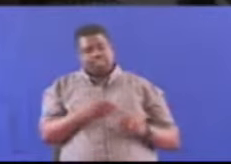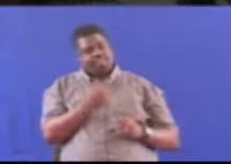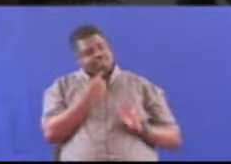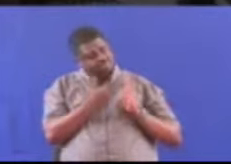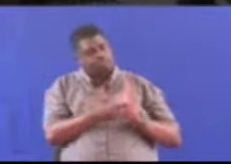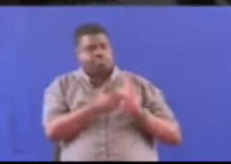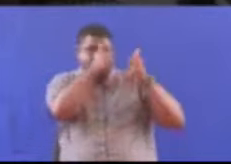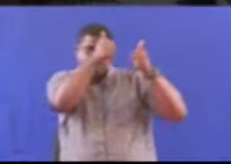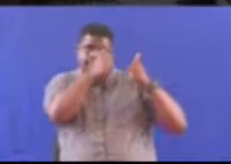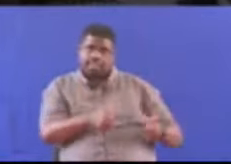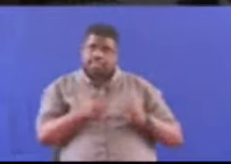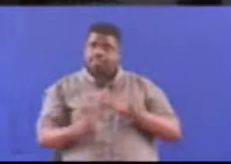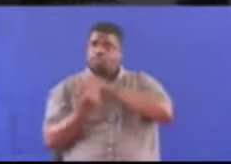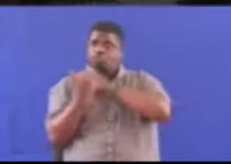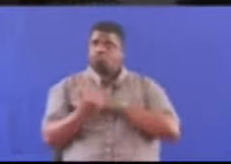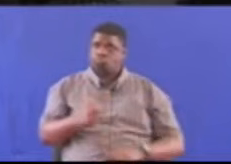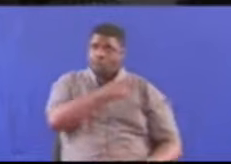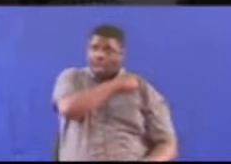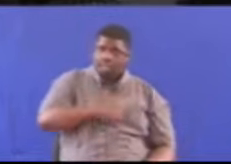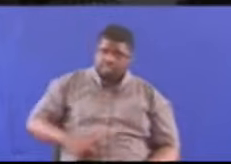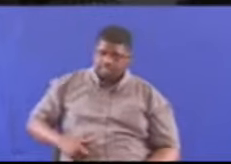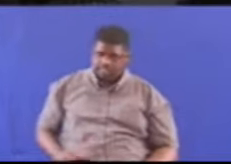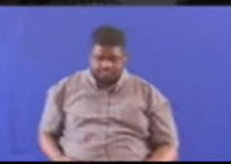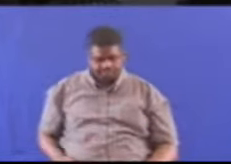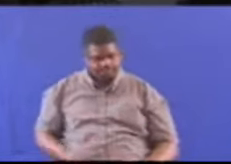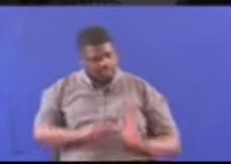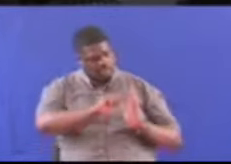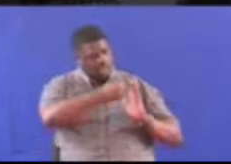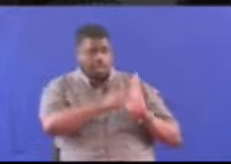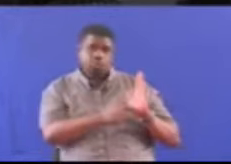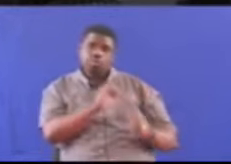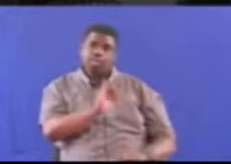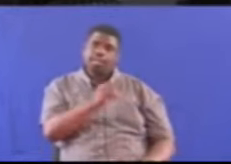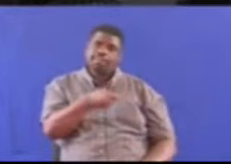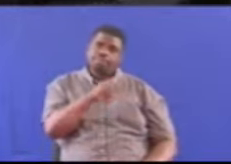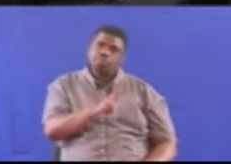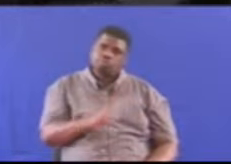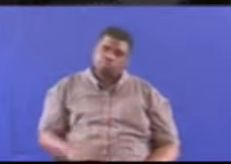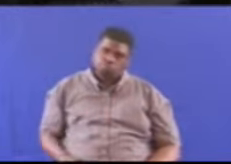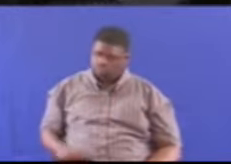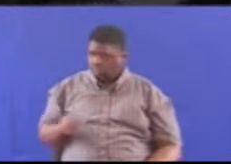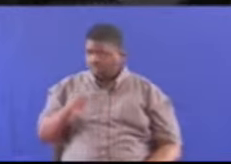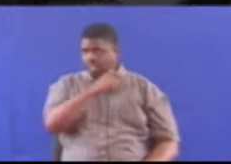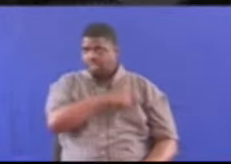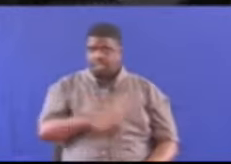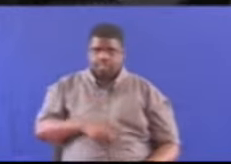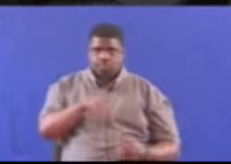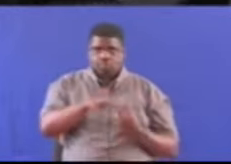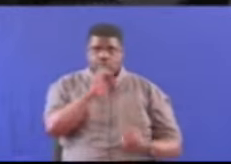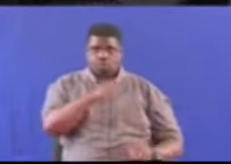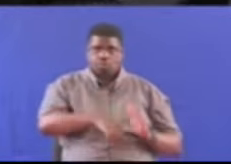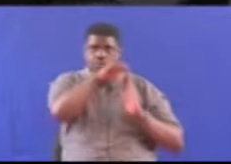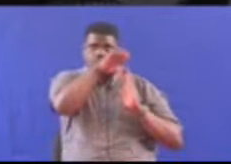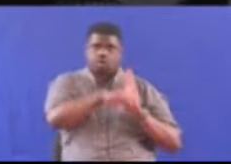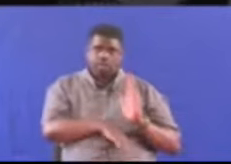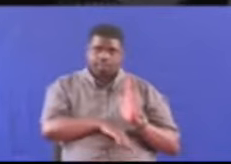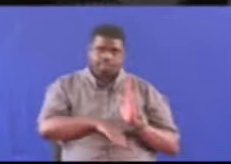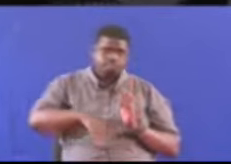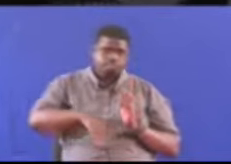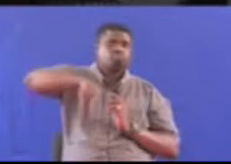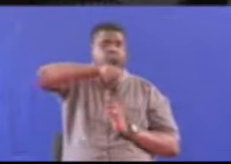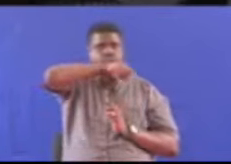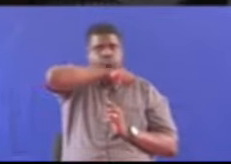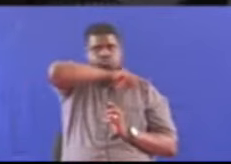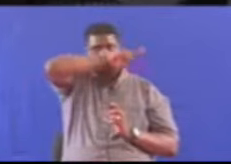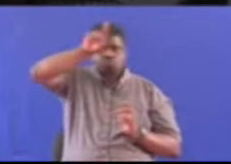ya rais. Kwa mujibu wa kanuni za IPU, rais wa IPU huchaguliwa kwa utaratibu wa mzunguko, yani